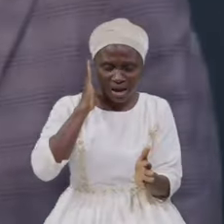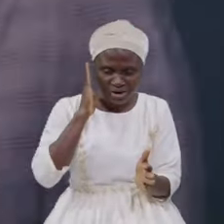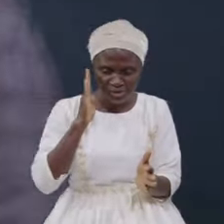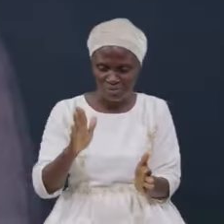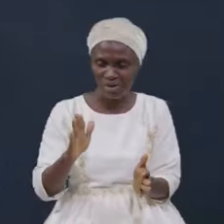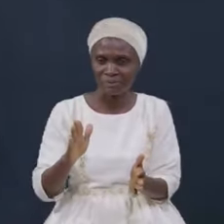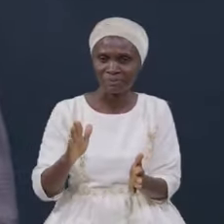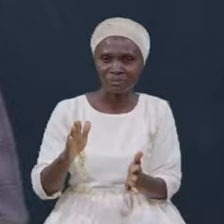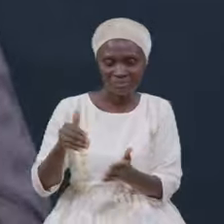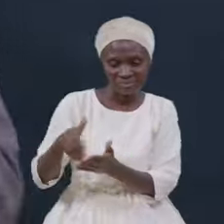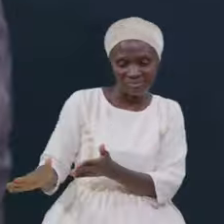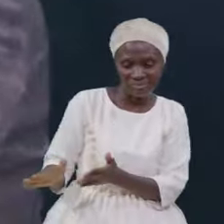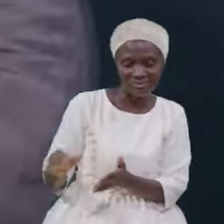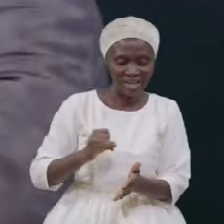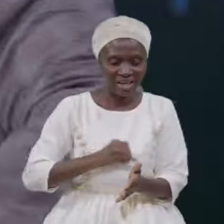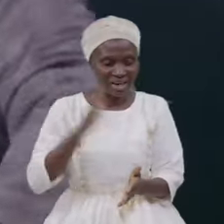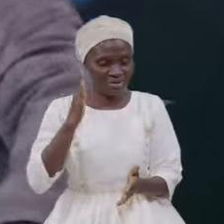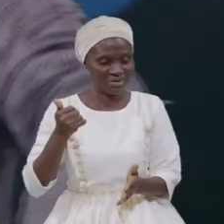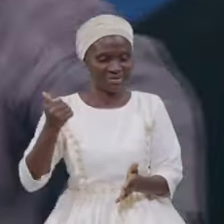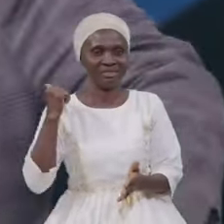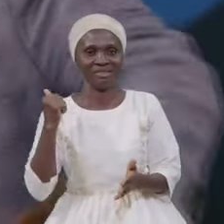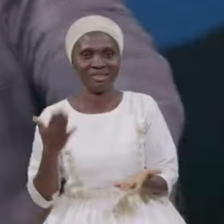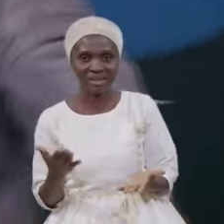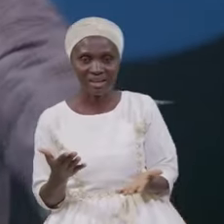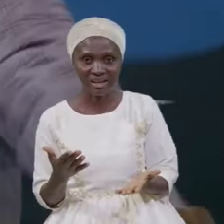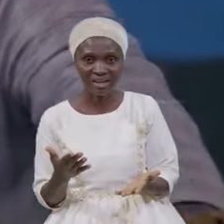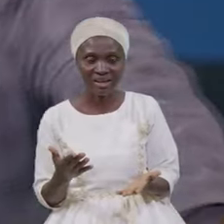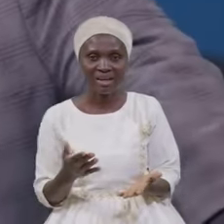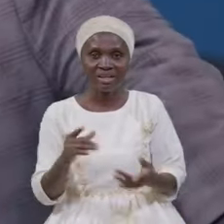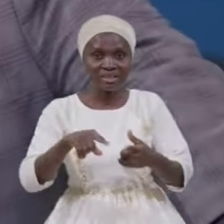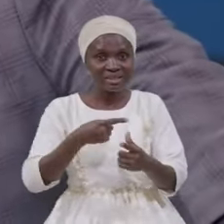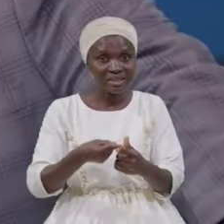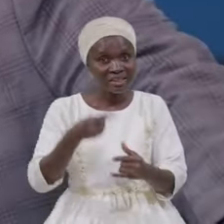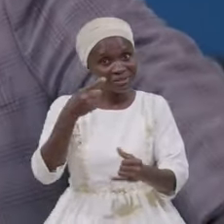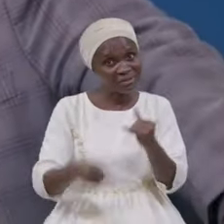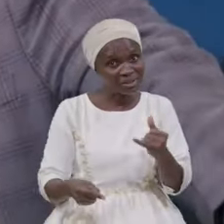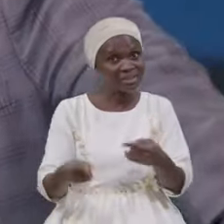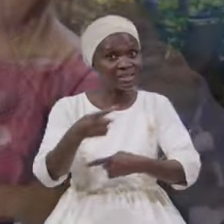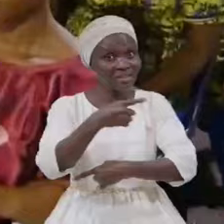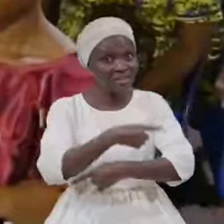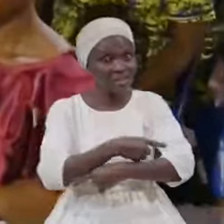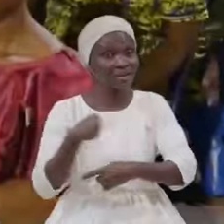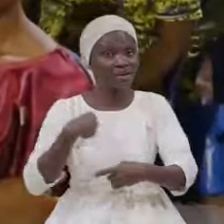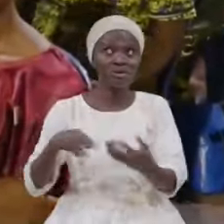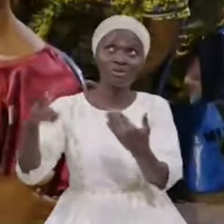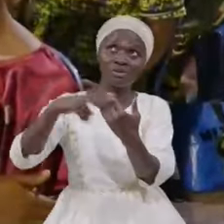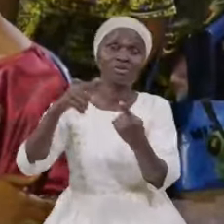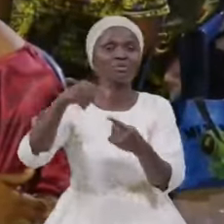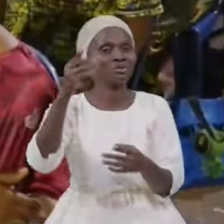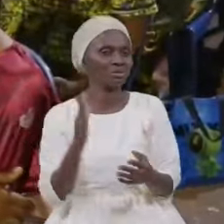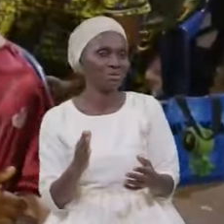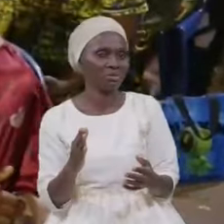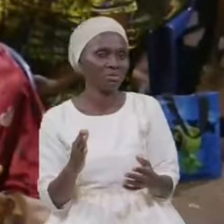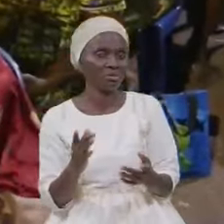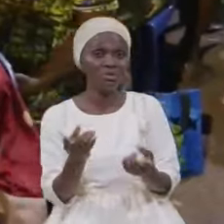jour du retour à Dieu. Aujourd'hui sera ton jour de salut.